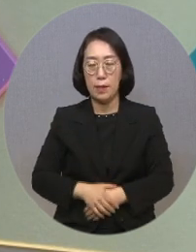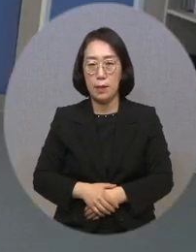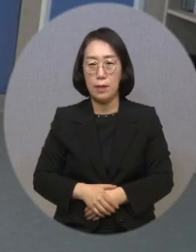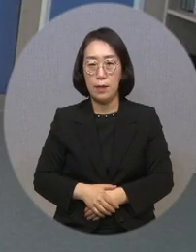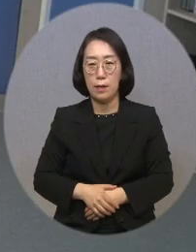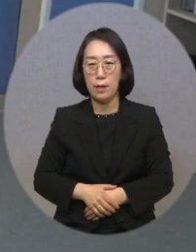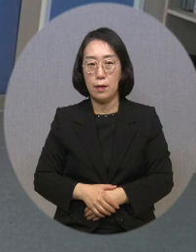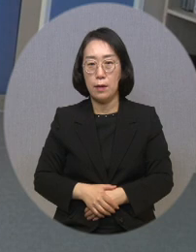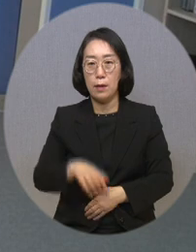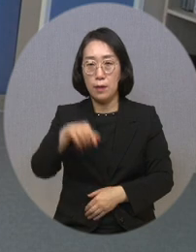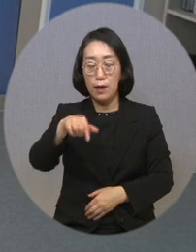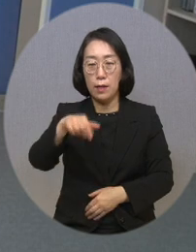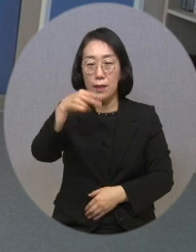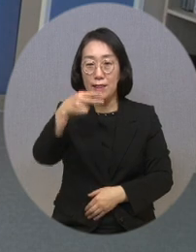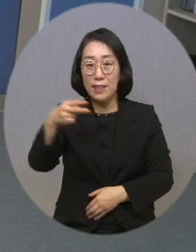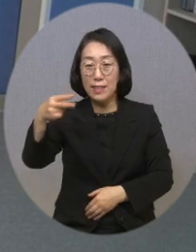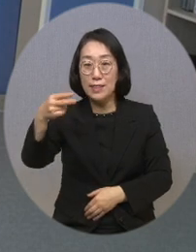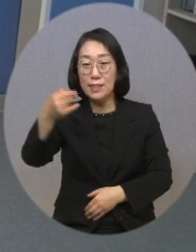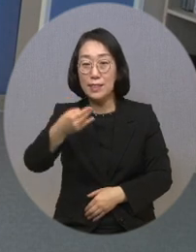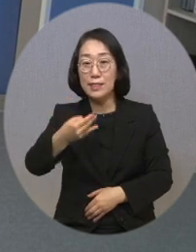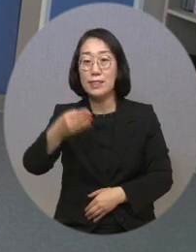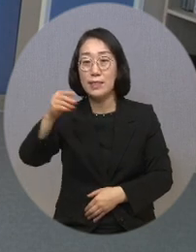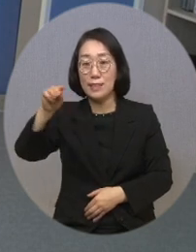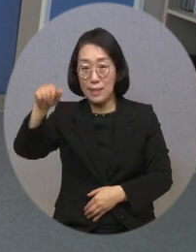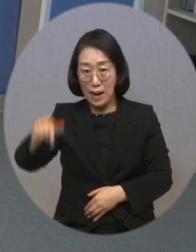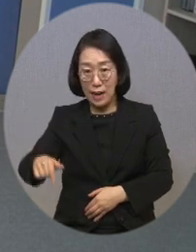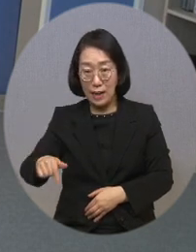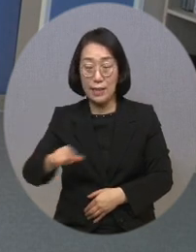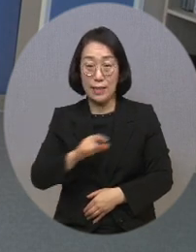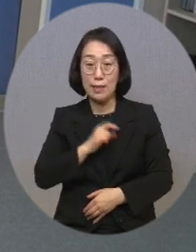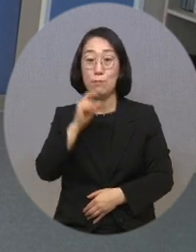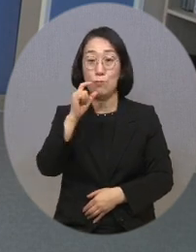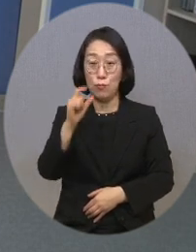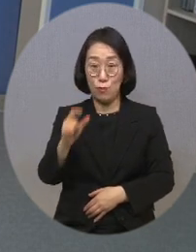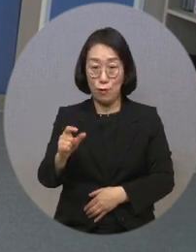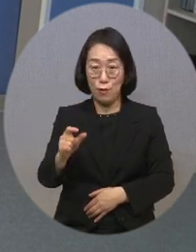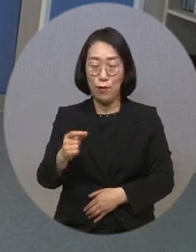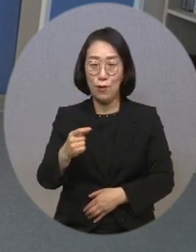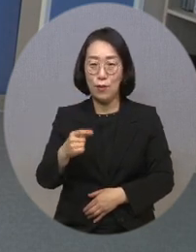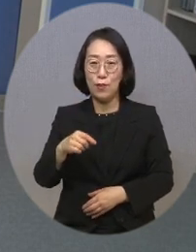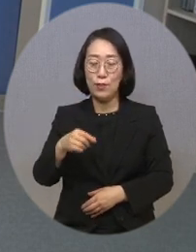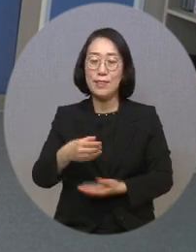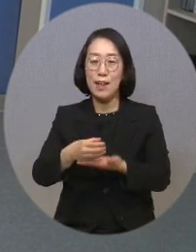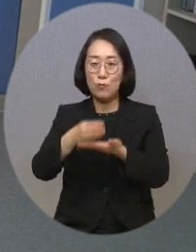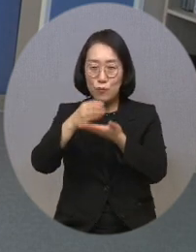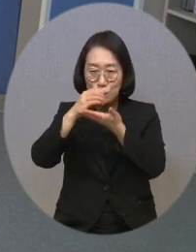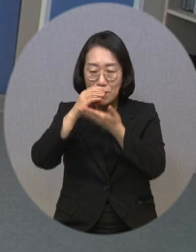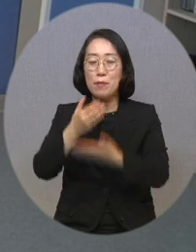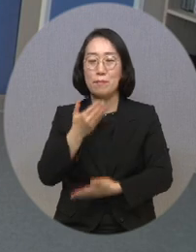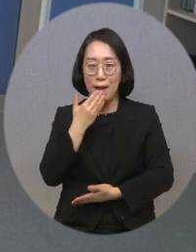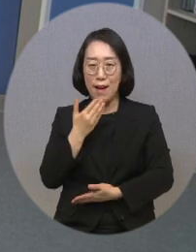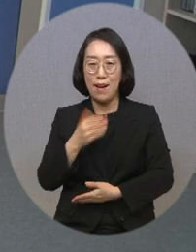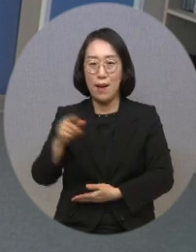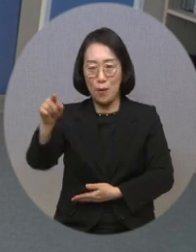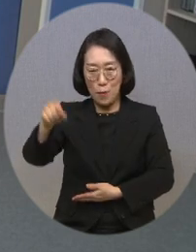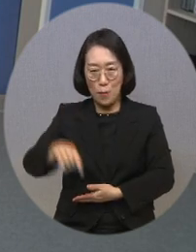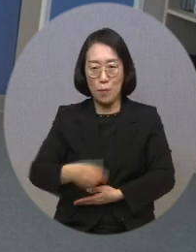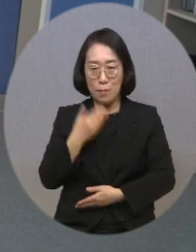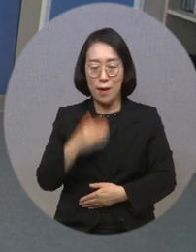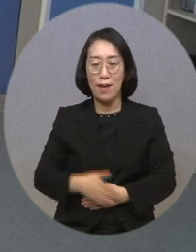공감뜨락이라는 이름을 예쁘게 붙여놨습니다. 네. 언제든지 오셔서 차 한잔 드시고 가십시오. 아 그러시군요. 저희